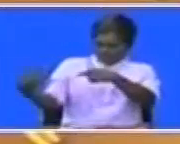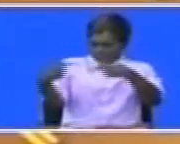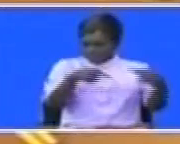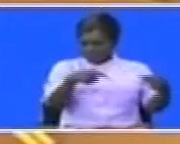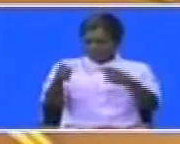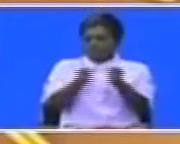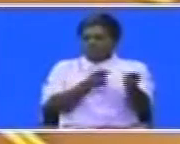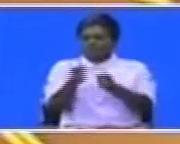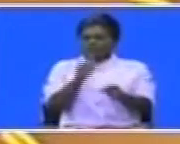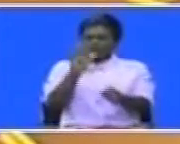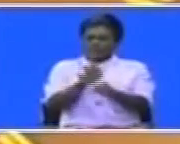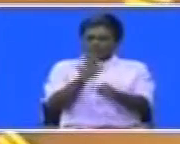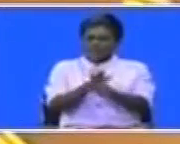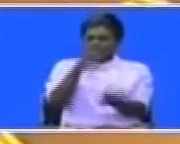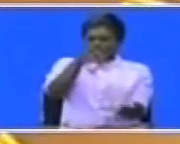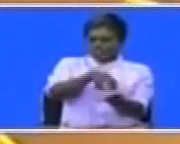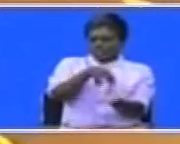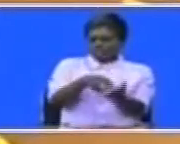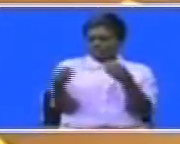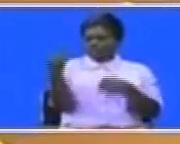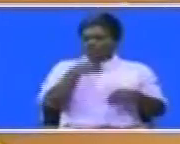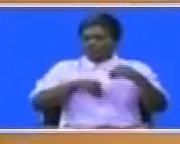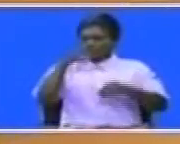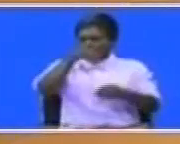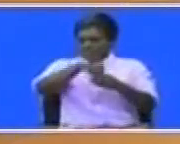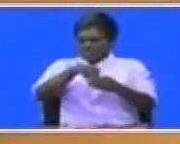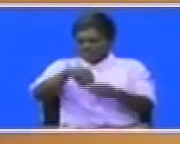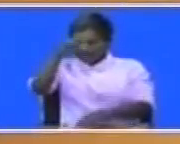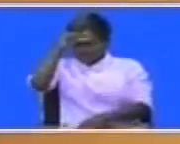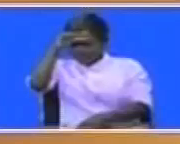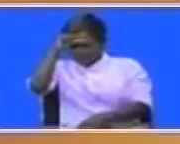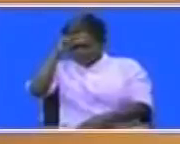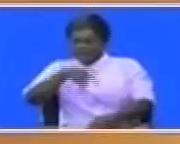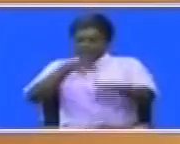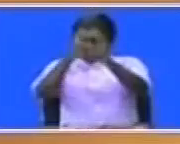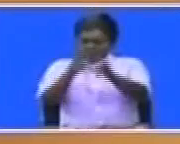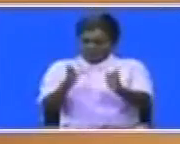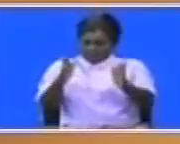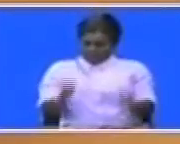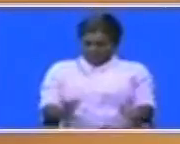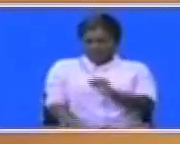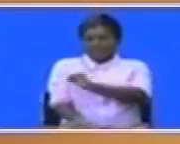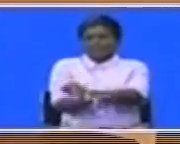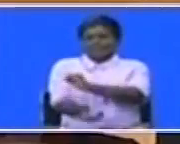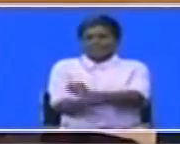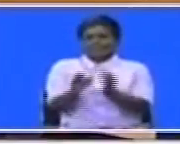kukabili kesi za mara kwa mara hususan za ufisadi serikalini. Geoff Kirui anaarifu zaidi.